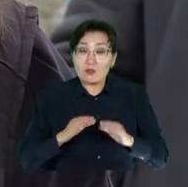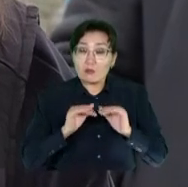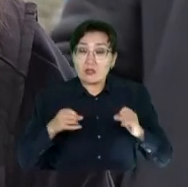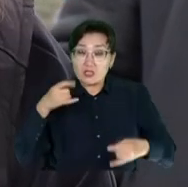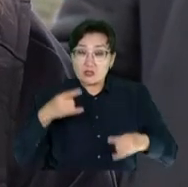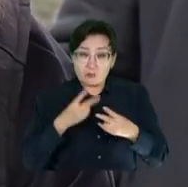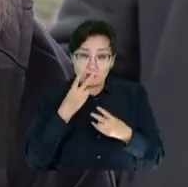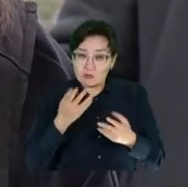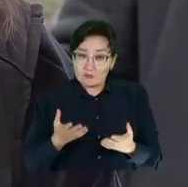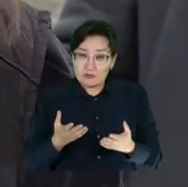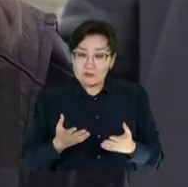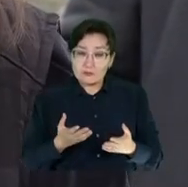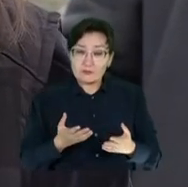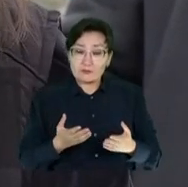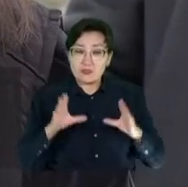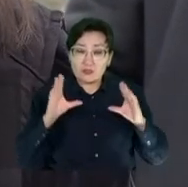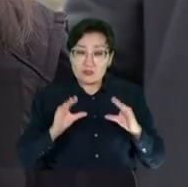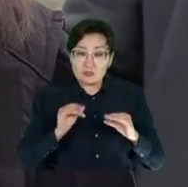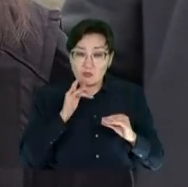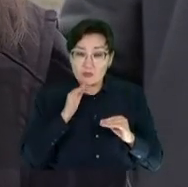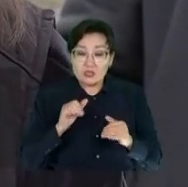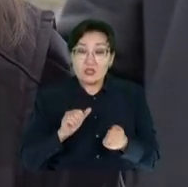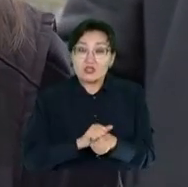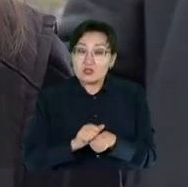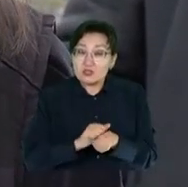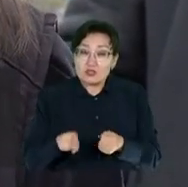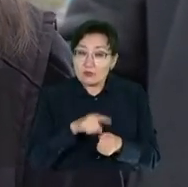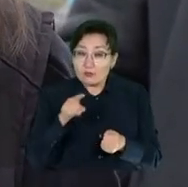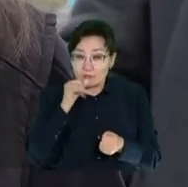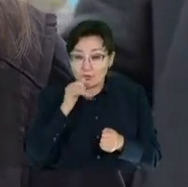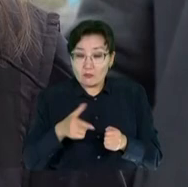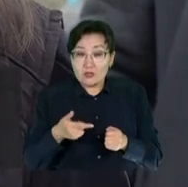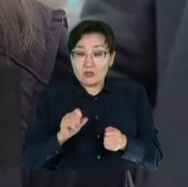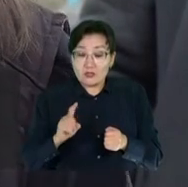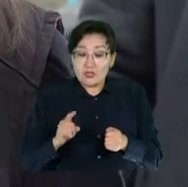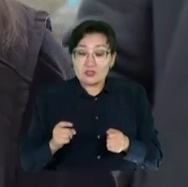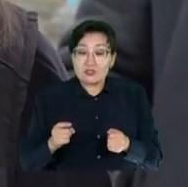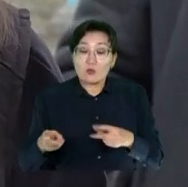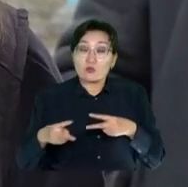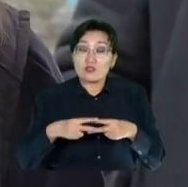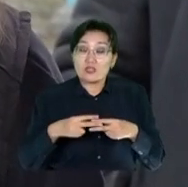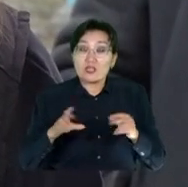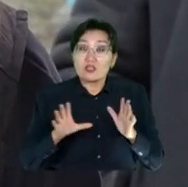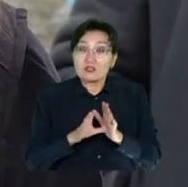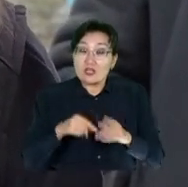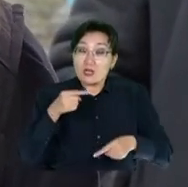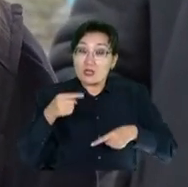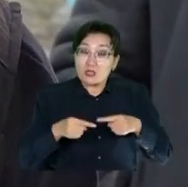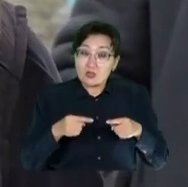көруден қалды. Кешке қарта кір жуа алмаймыз. Газ қосқан күннің өзінде жаңағы электр арқылы